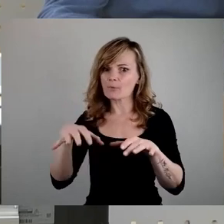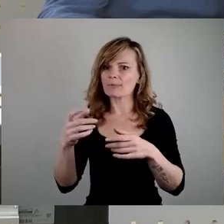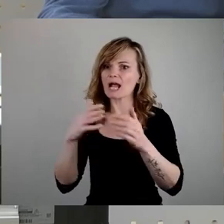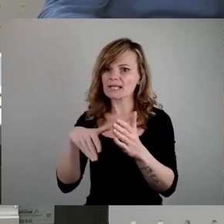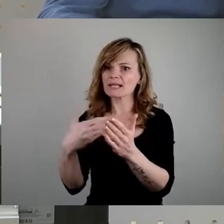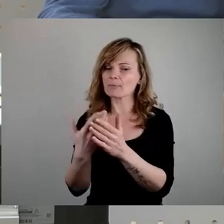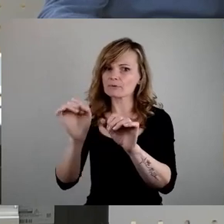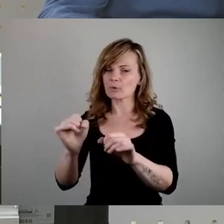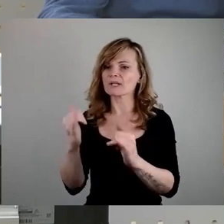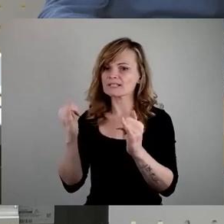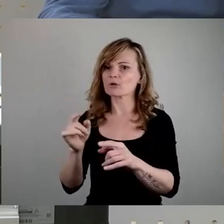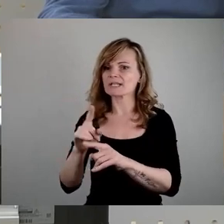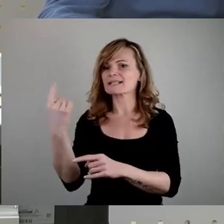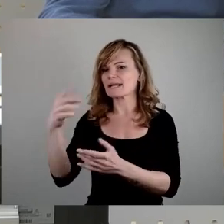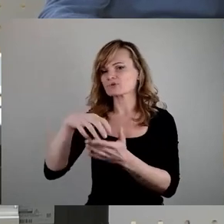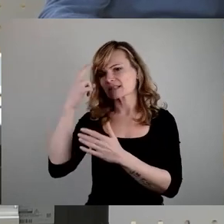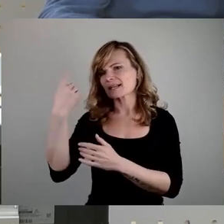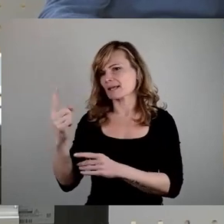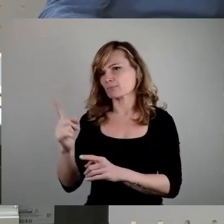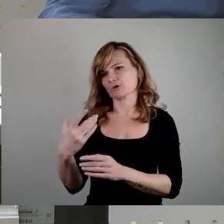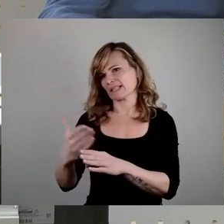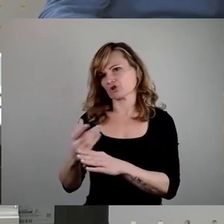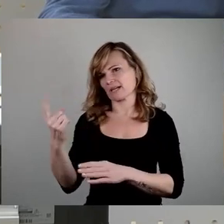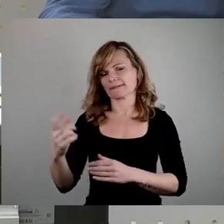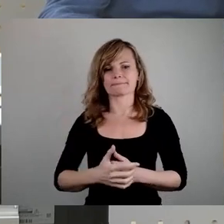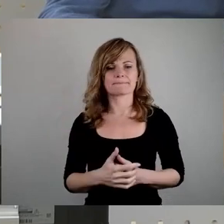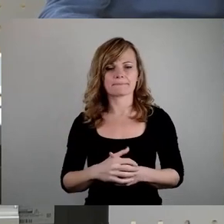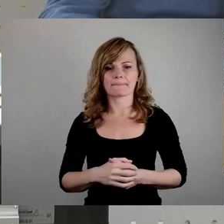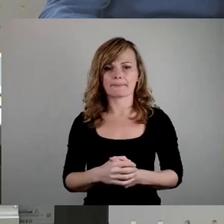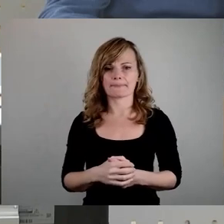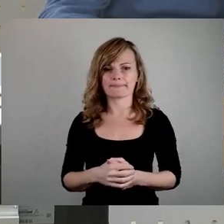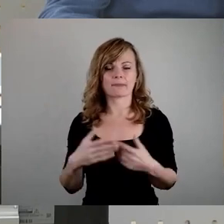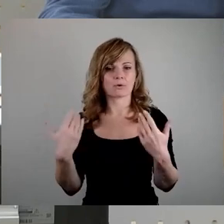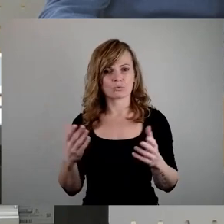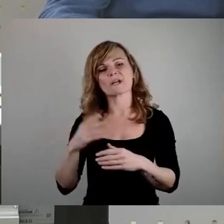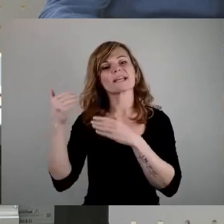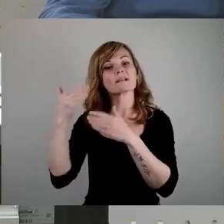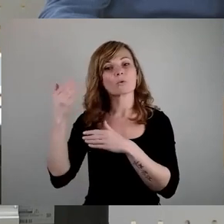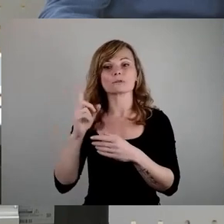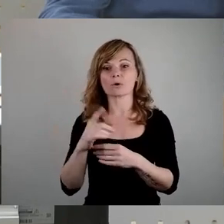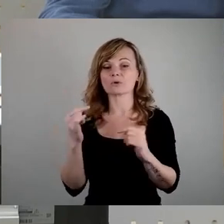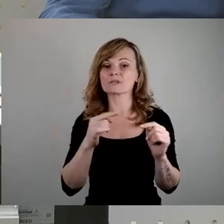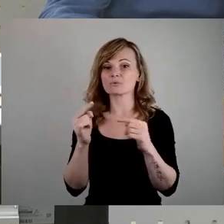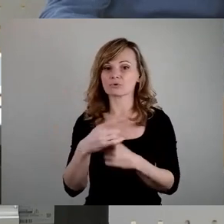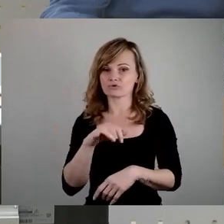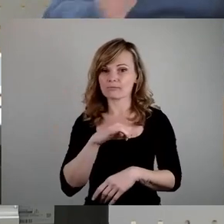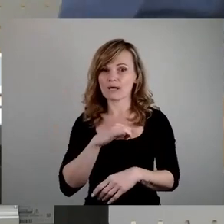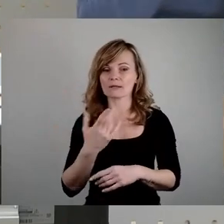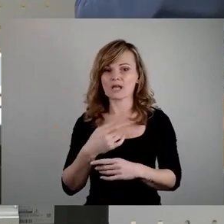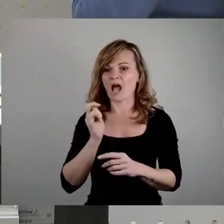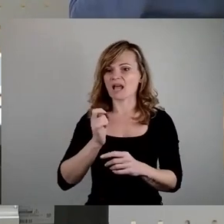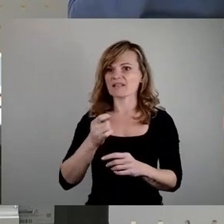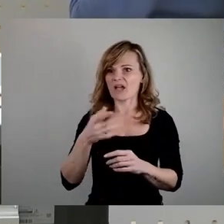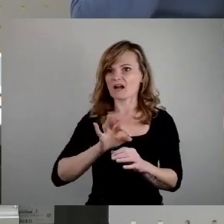Das müssen Sie ja nicht als Stadtrat entscheiden. Und vor diesem Hintergrund finde ich auch dann die Diskussion spannend, dass da lieber Handwerker angesiedelt werden